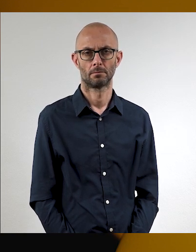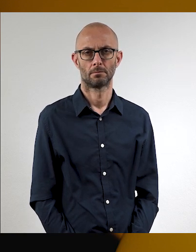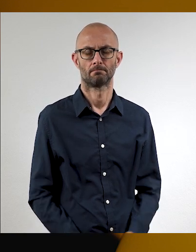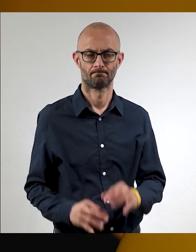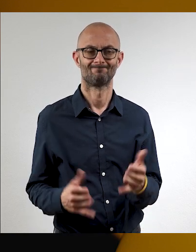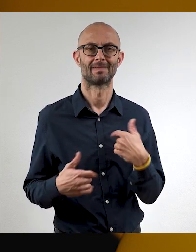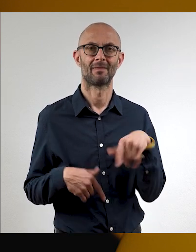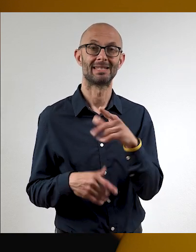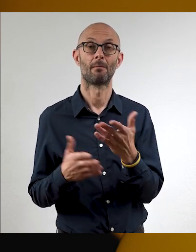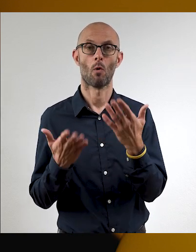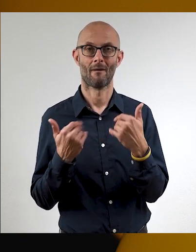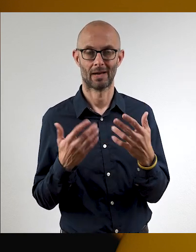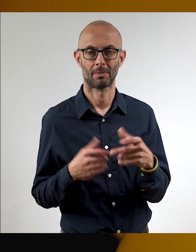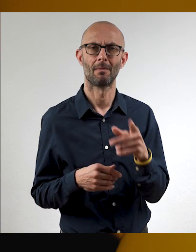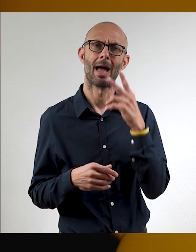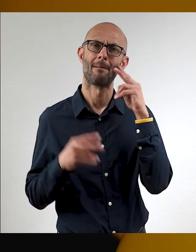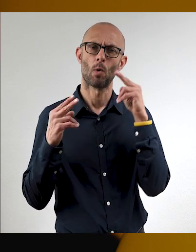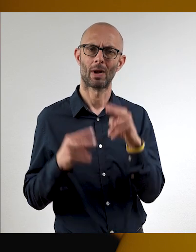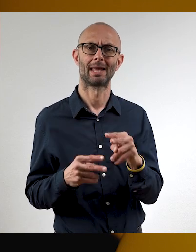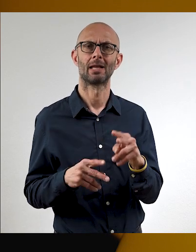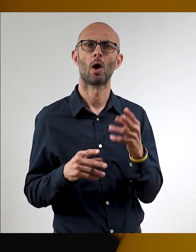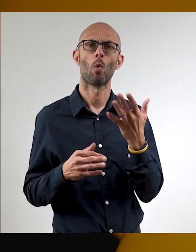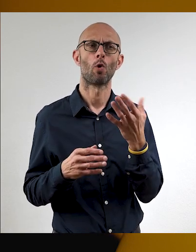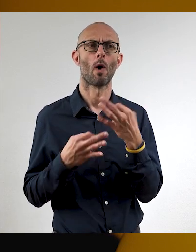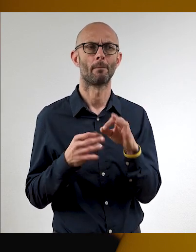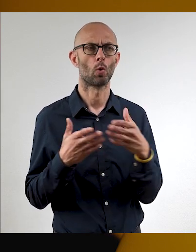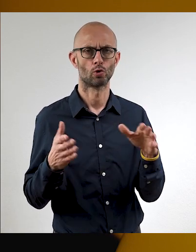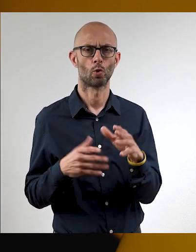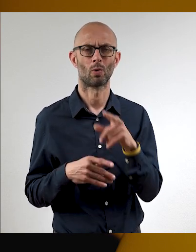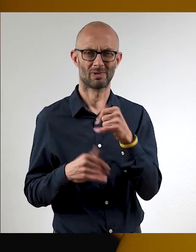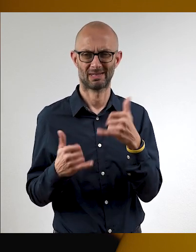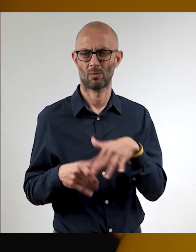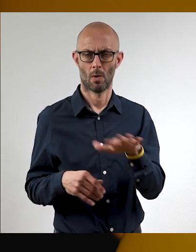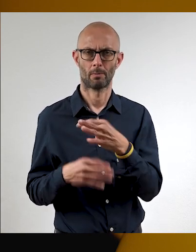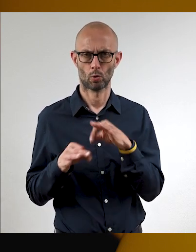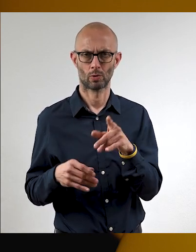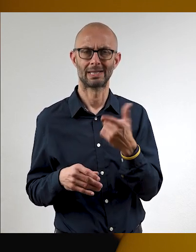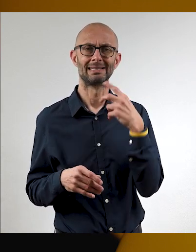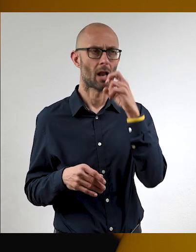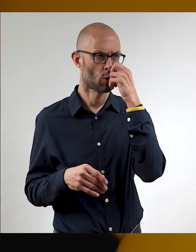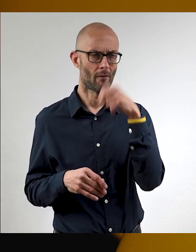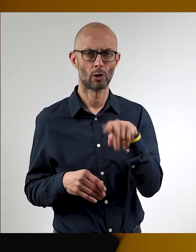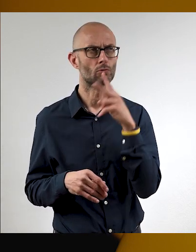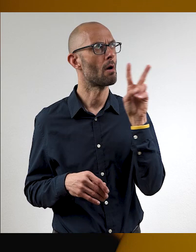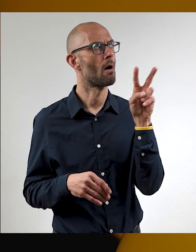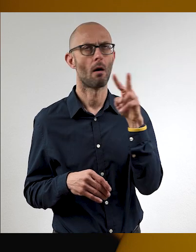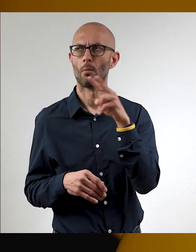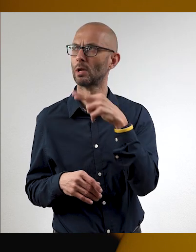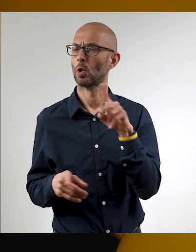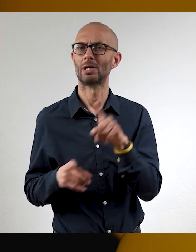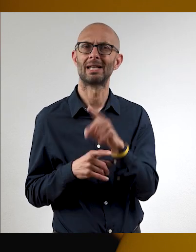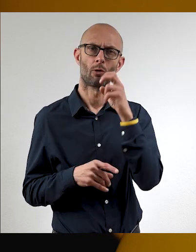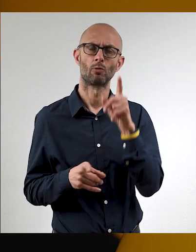Ja, zdaj vas pa povabim, da pogledate okoli po prostoru, v katerem ste, z radovednostjo, kot